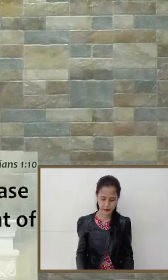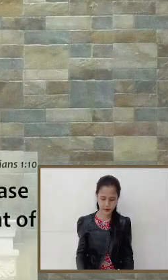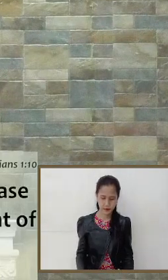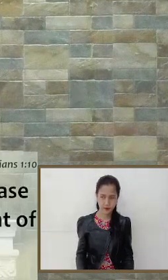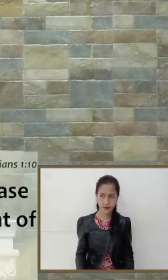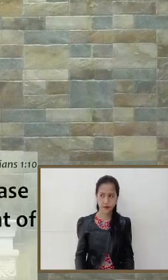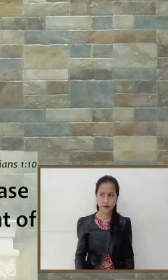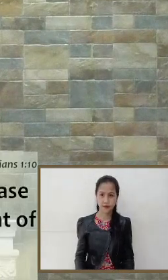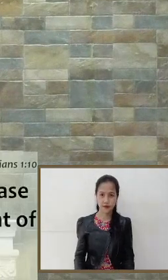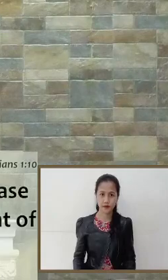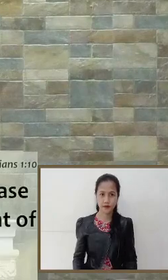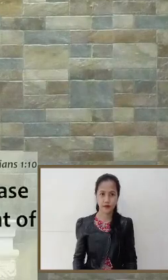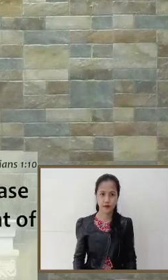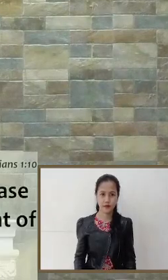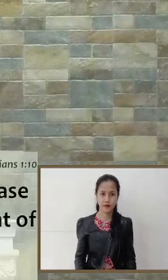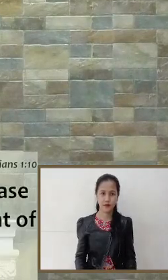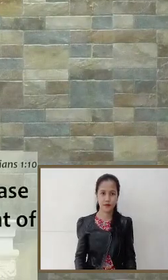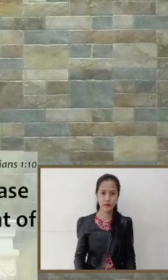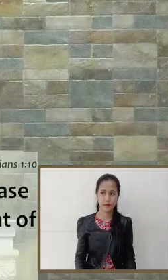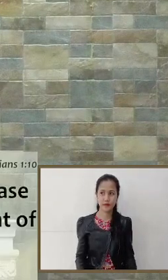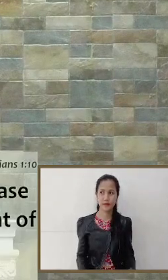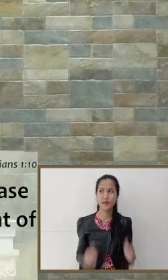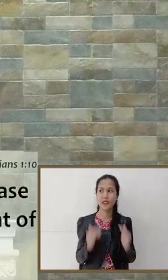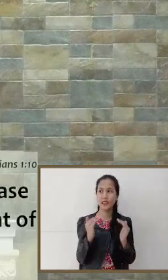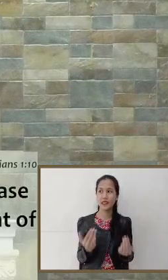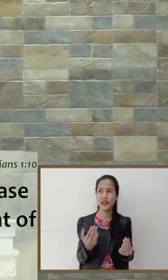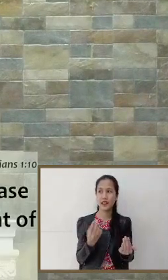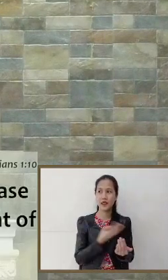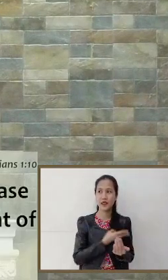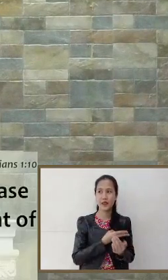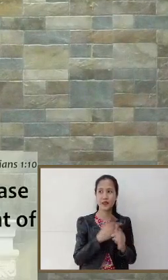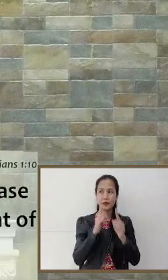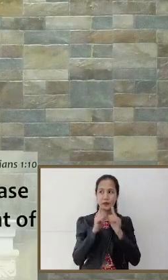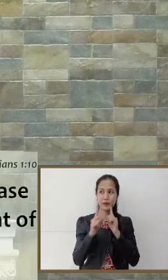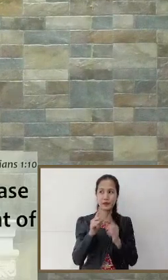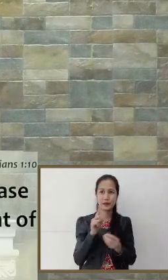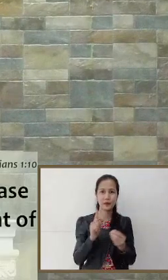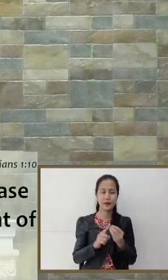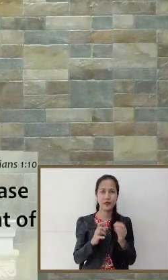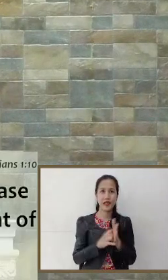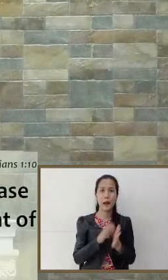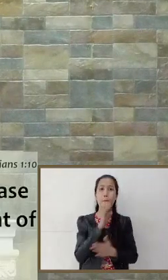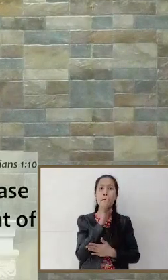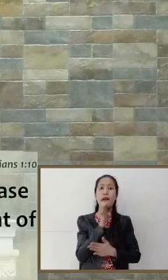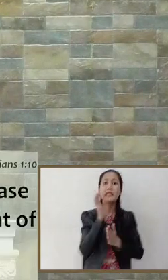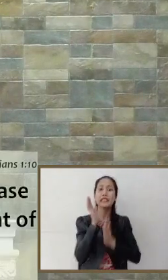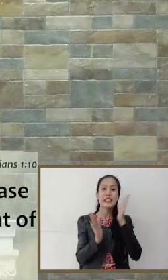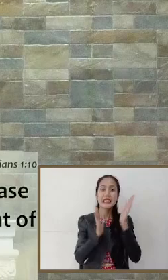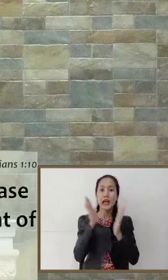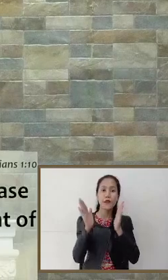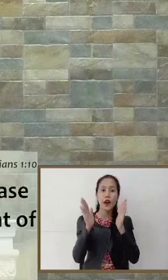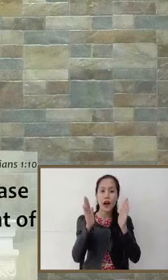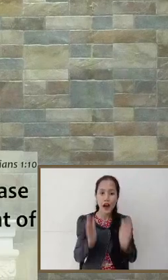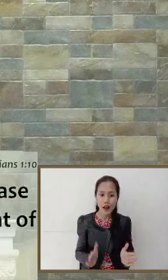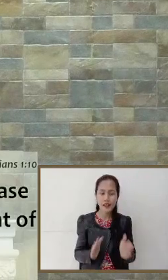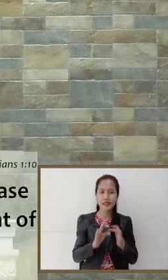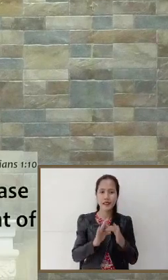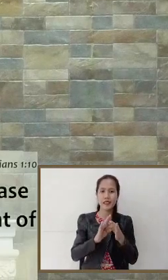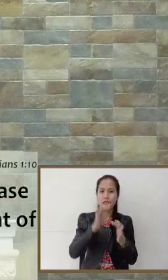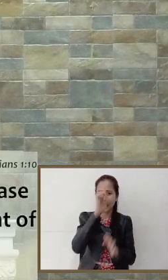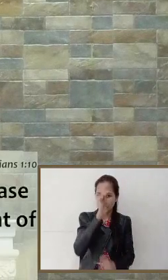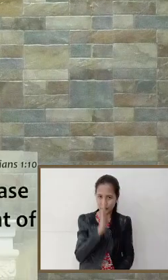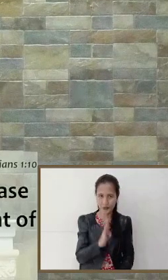of Christ. Ngayon pong gabi ang pag-uusapan po natin, be a servant of God. Be a